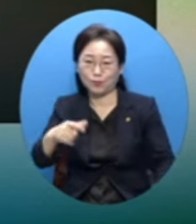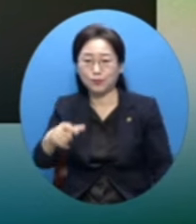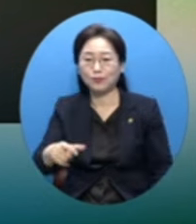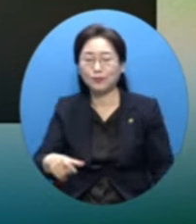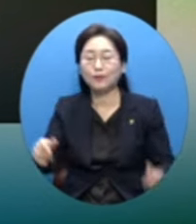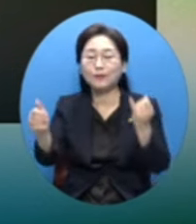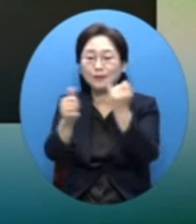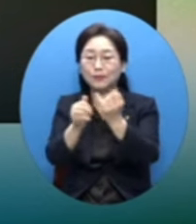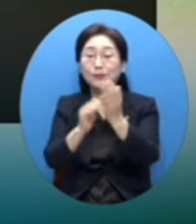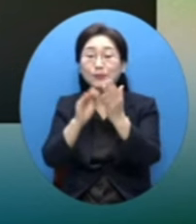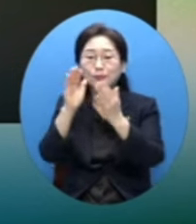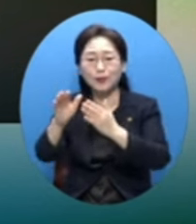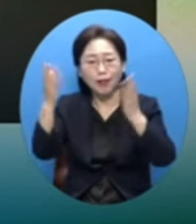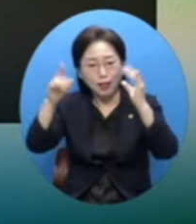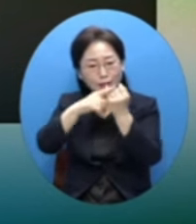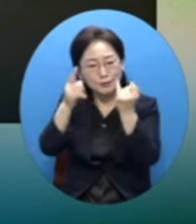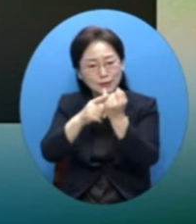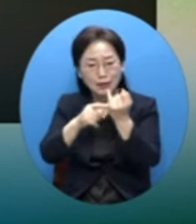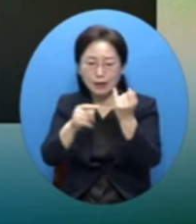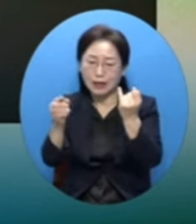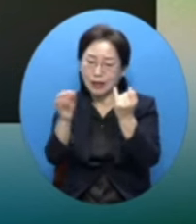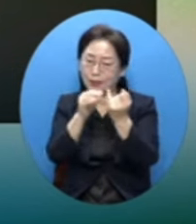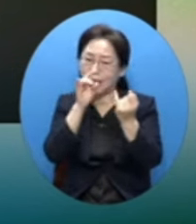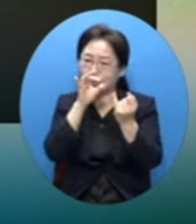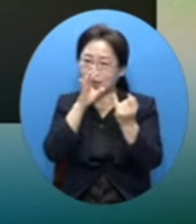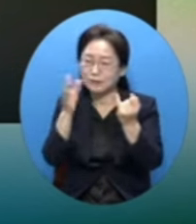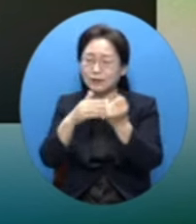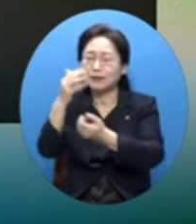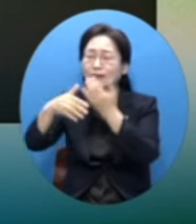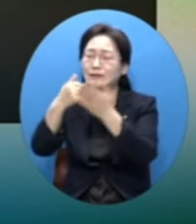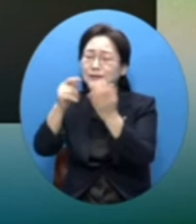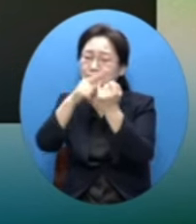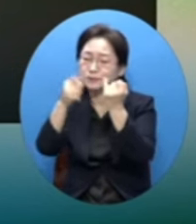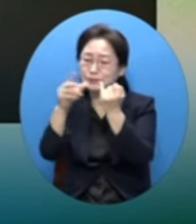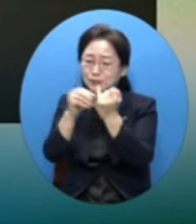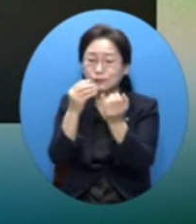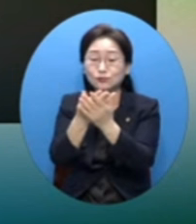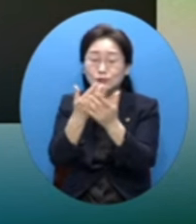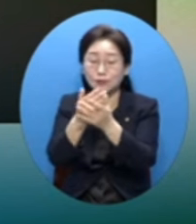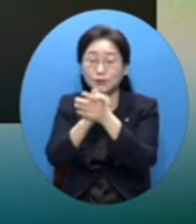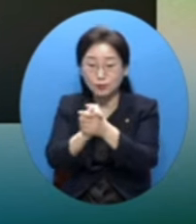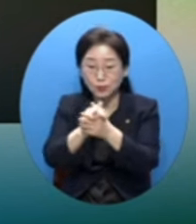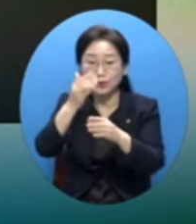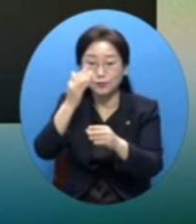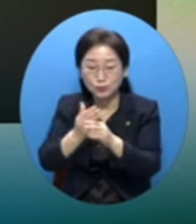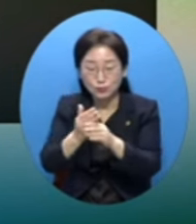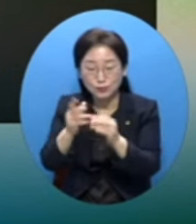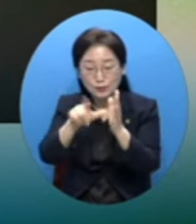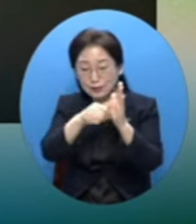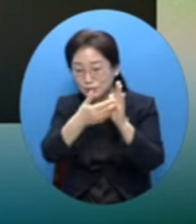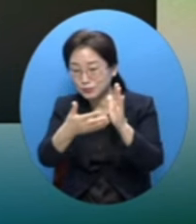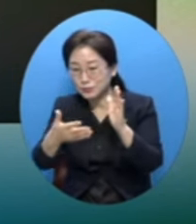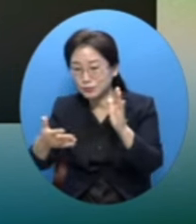결혼을 했는데 또 아이가 없어요. 그래서 하나님 우리에게 아이를 달라고 기도하는 가운데 한참 후에